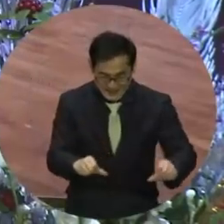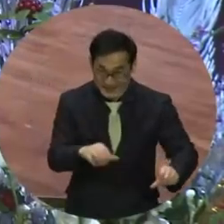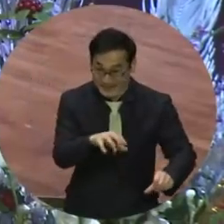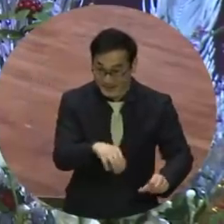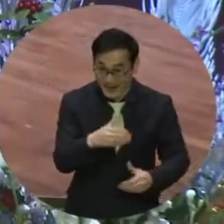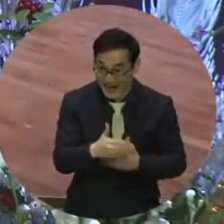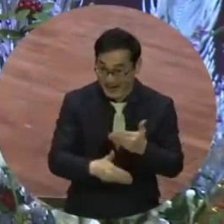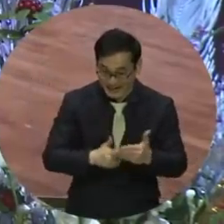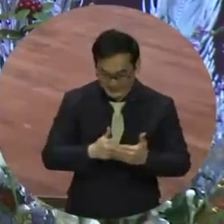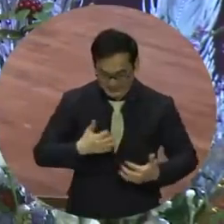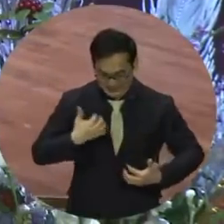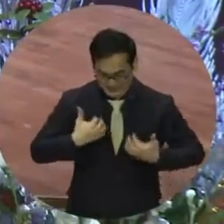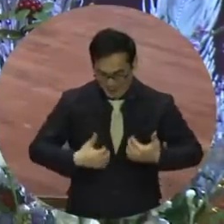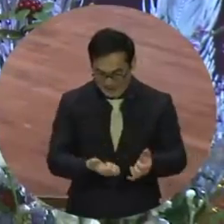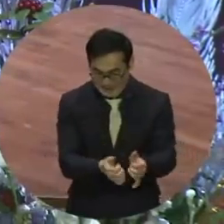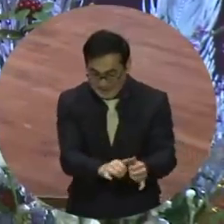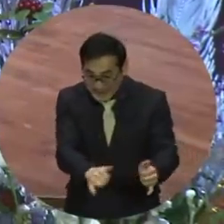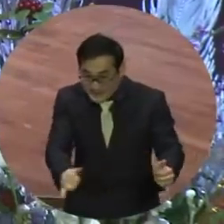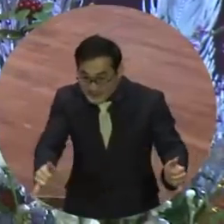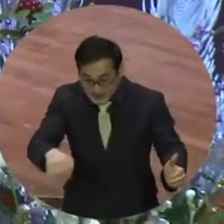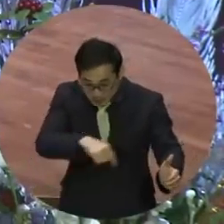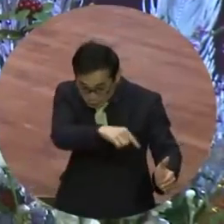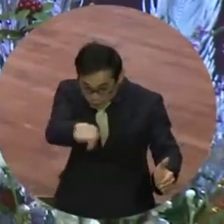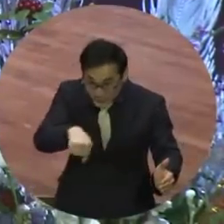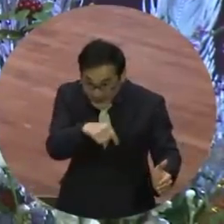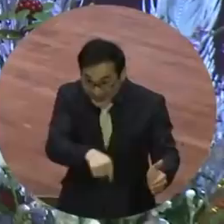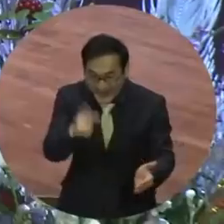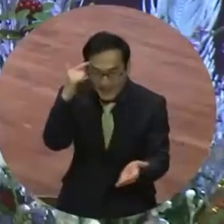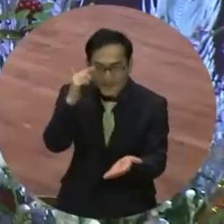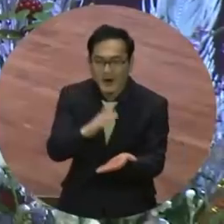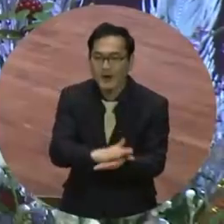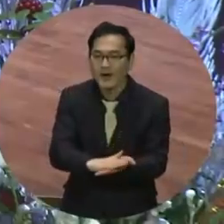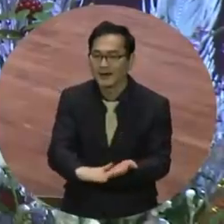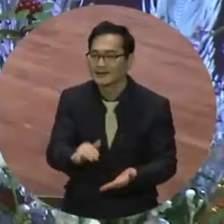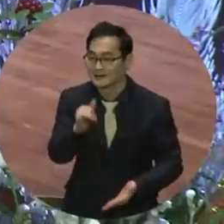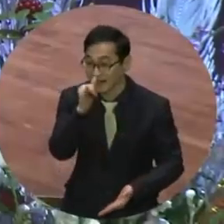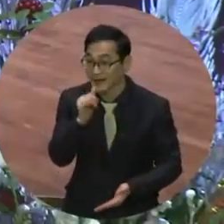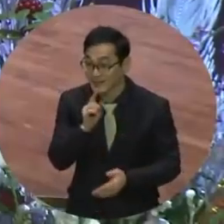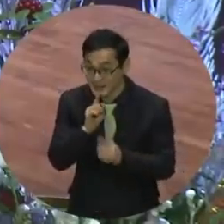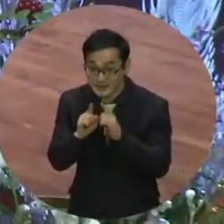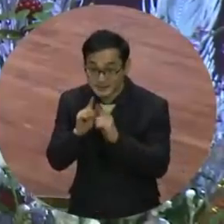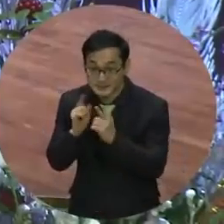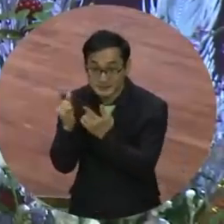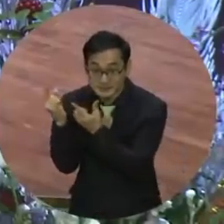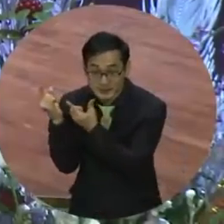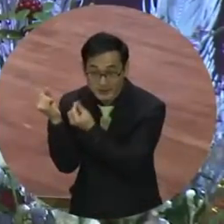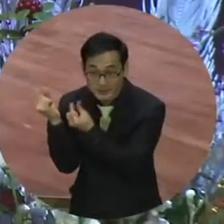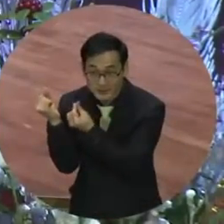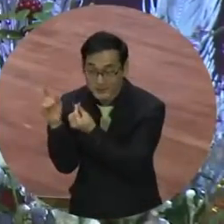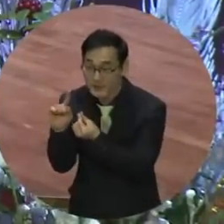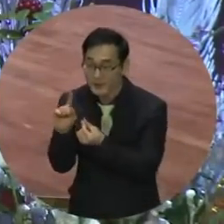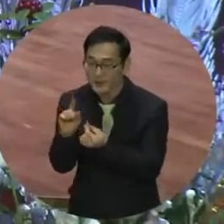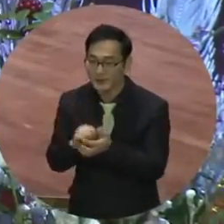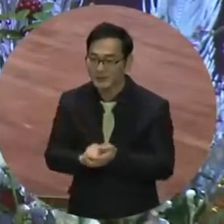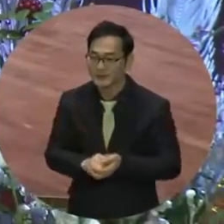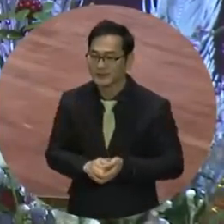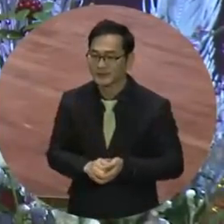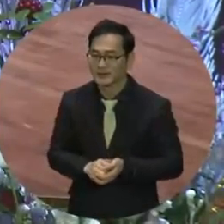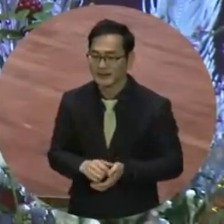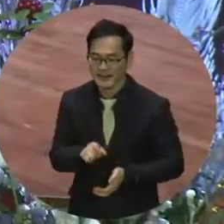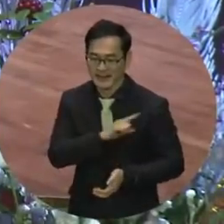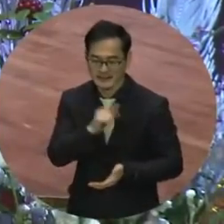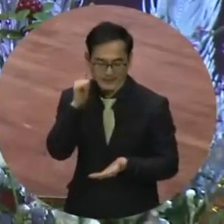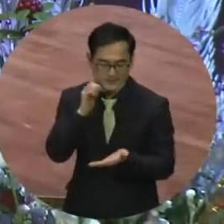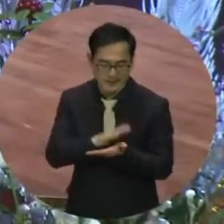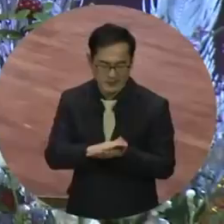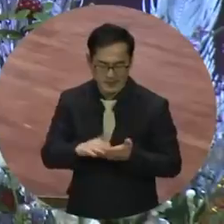하나님이 기뻐하신 입은 사람들 중에 평화로다. 다시 말하면 누가 가장 평화를